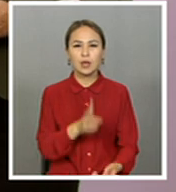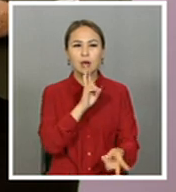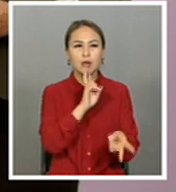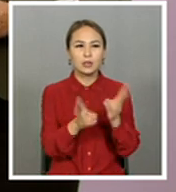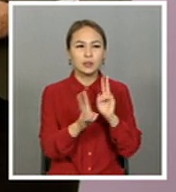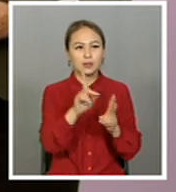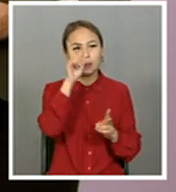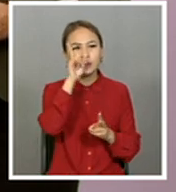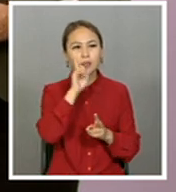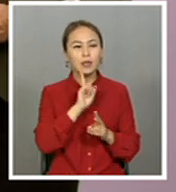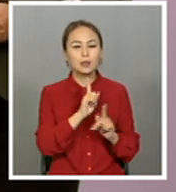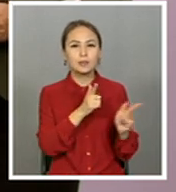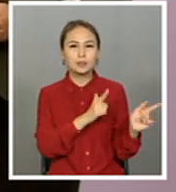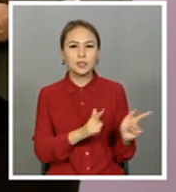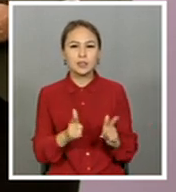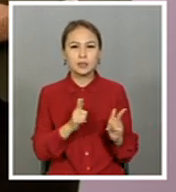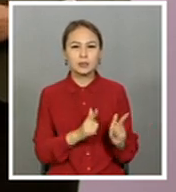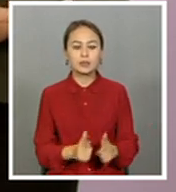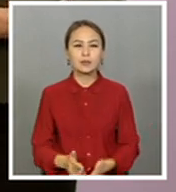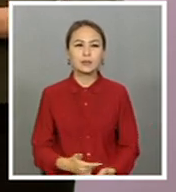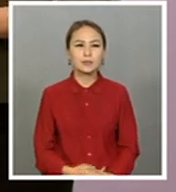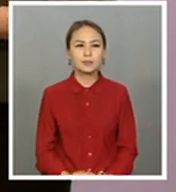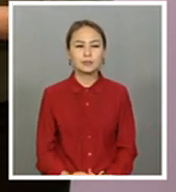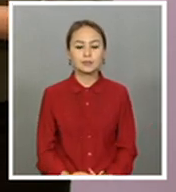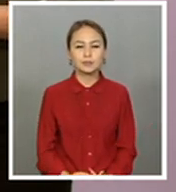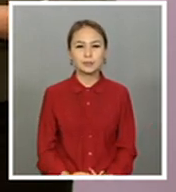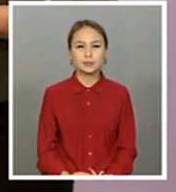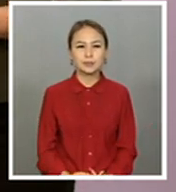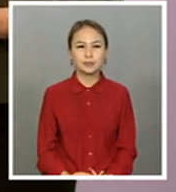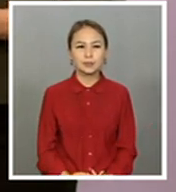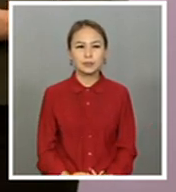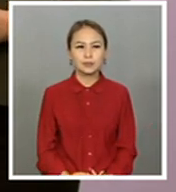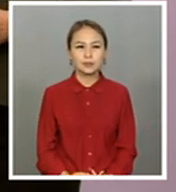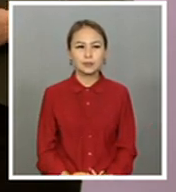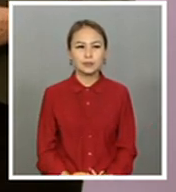Аспаз дәмді тағам пісірді.